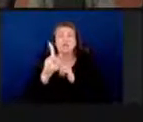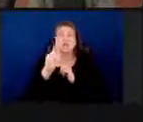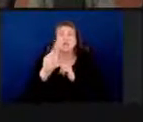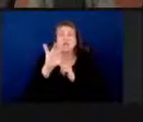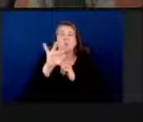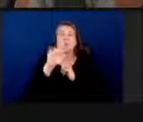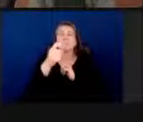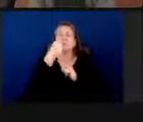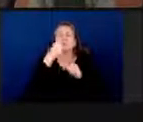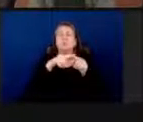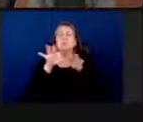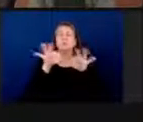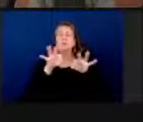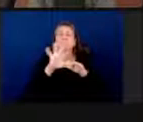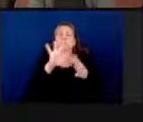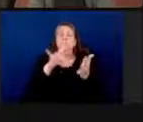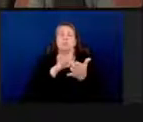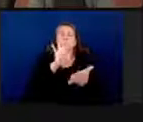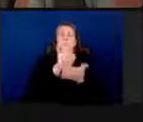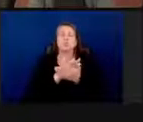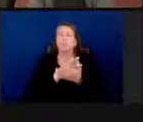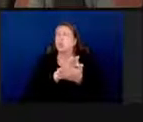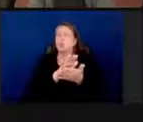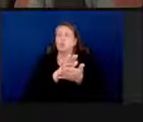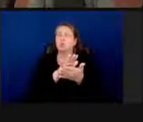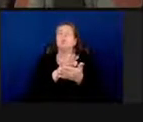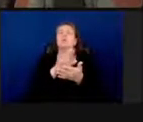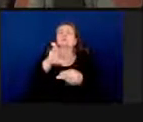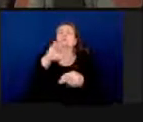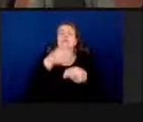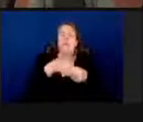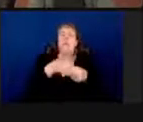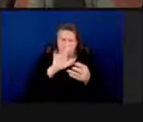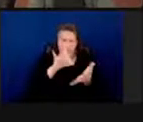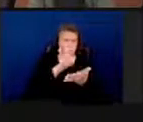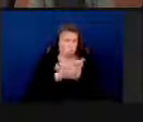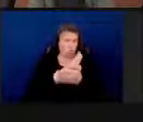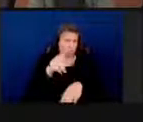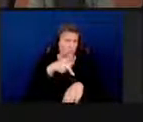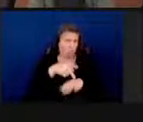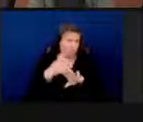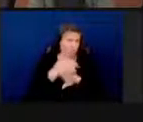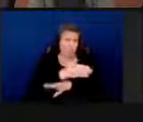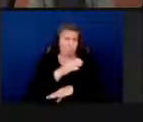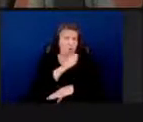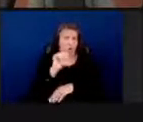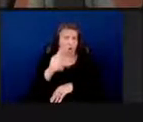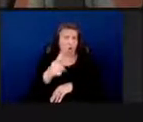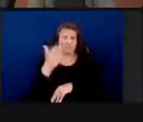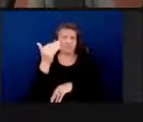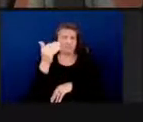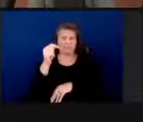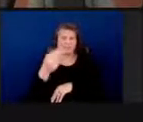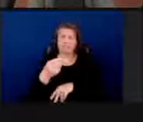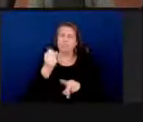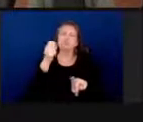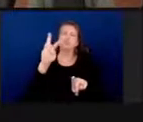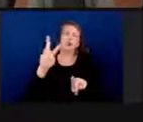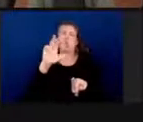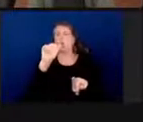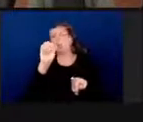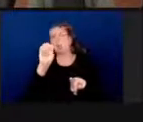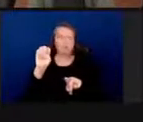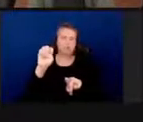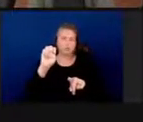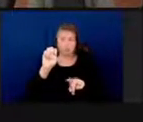uturuhusu. Daktari Polio, unaweza kutuzungumzia kuhusu swala hili